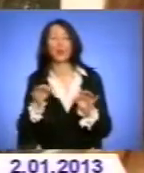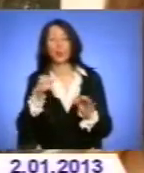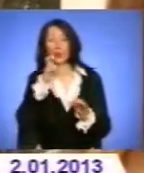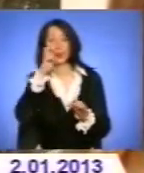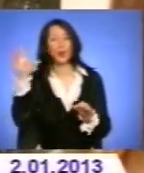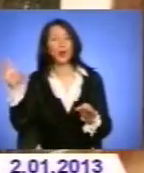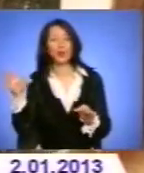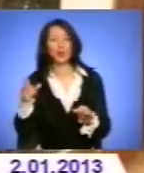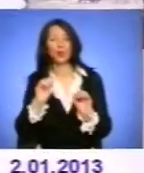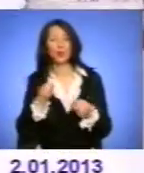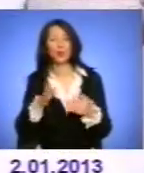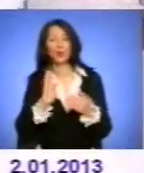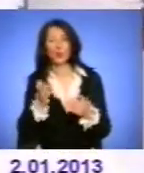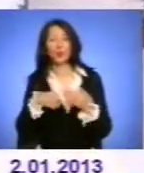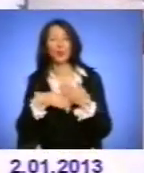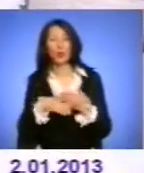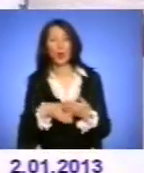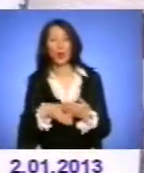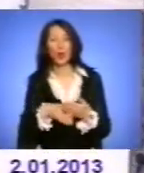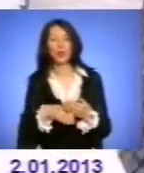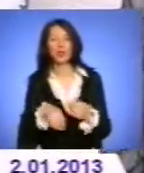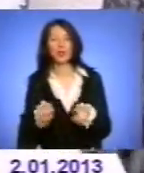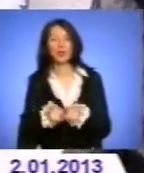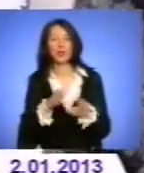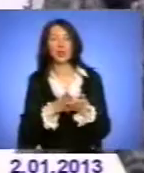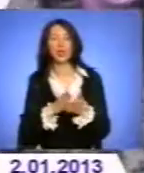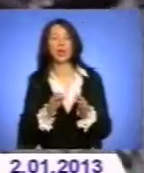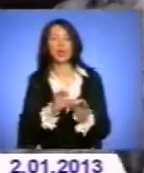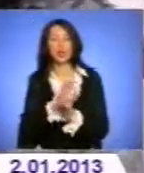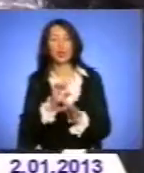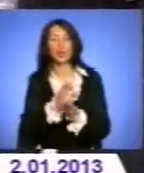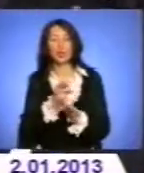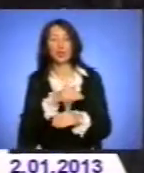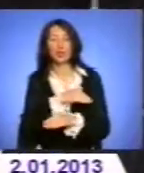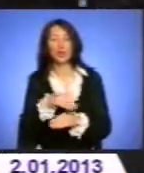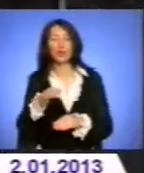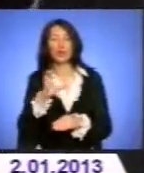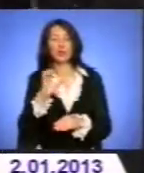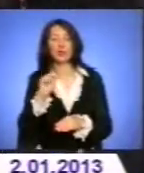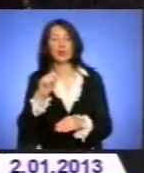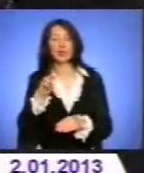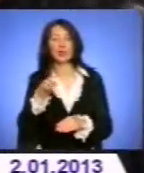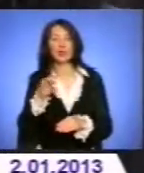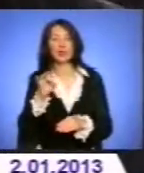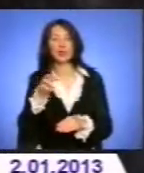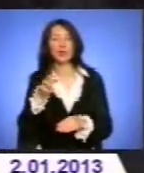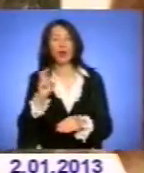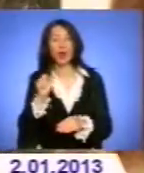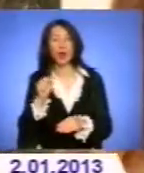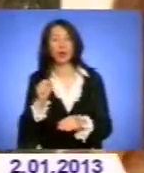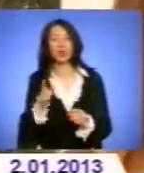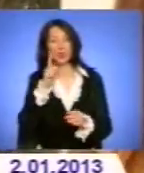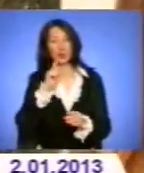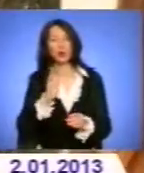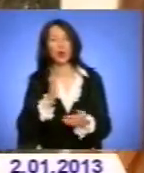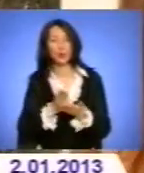можливості будемо допомагати ще такий є сиротинець на вулиці Стрімкій. де тимчасово перебувають діти. Ми минулого